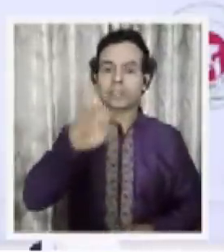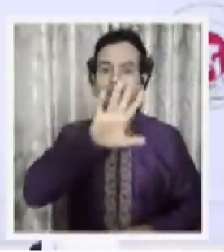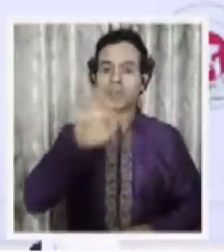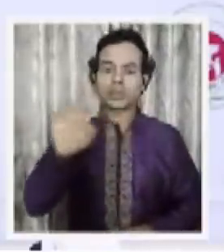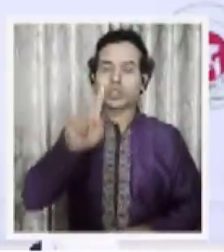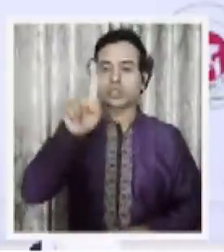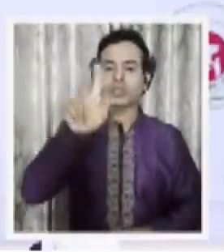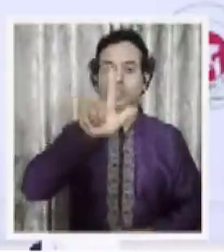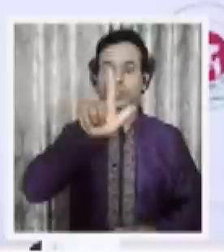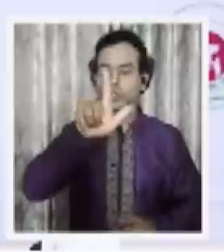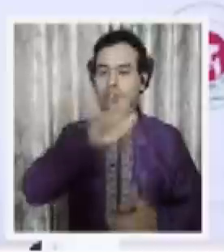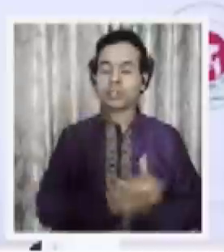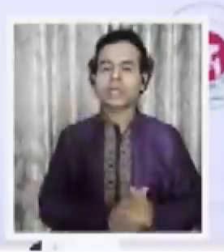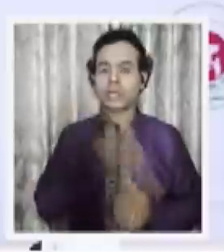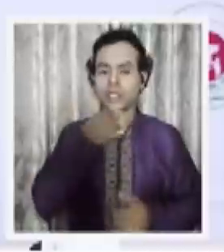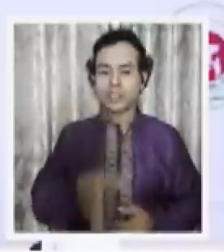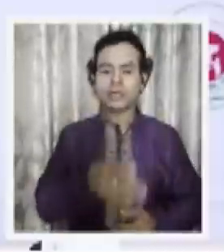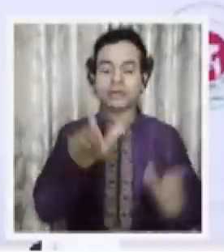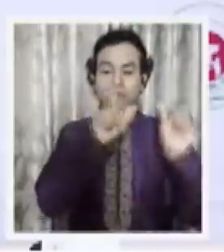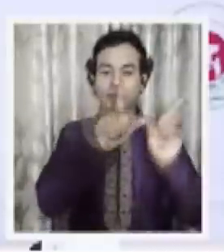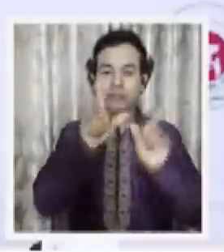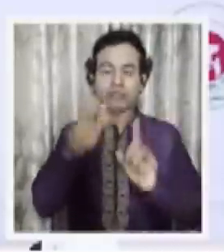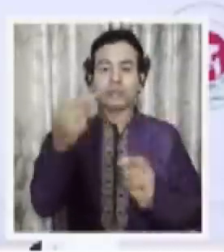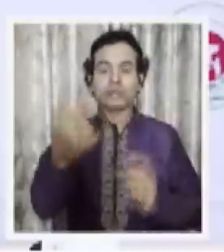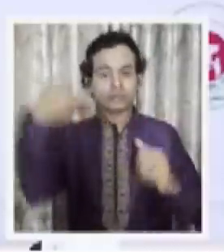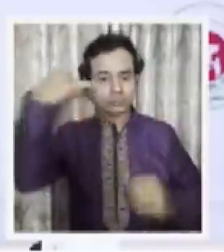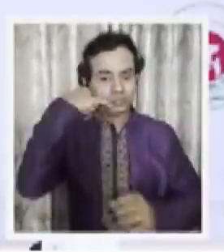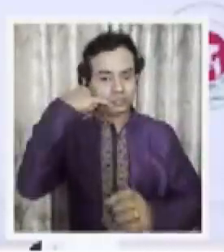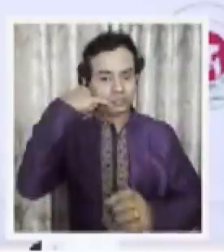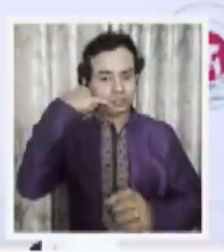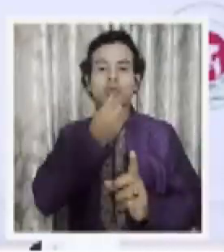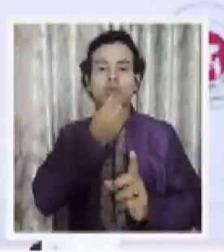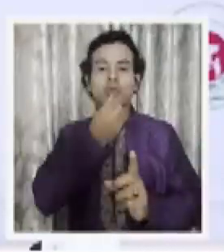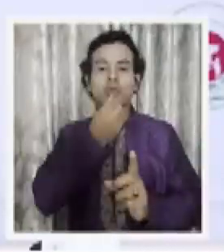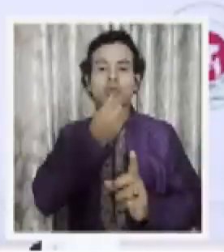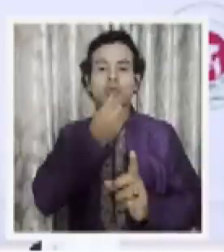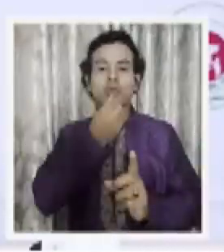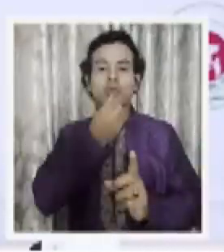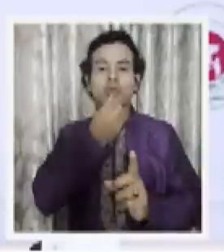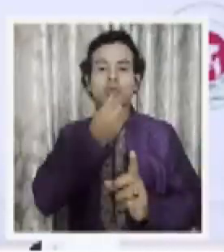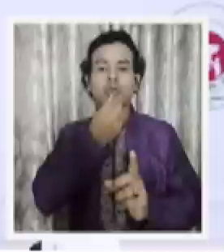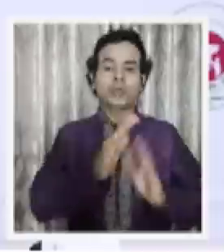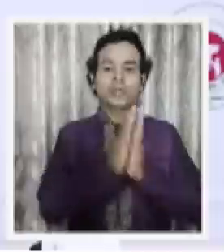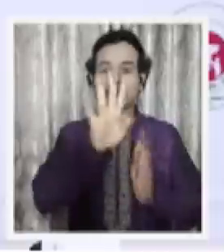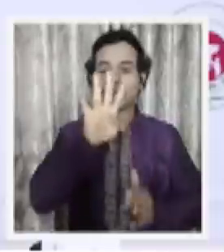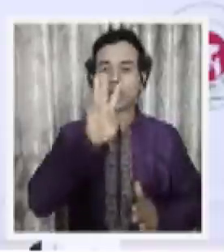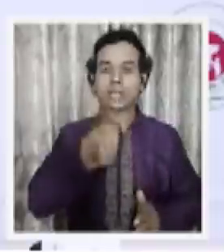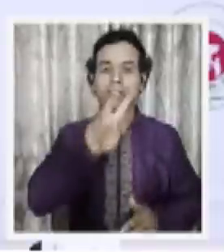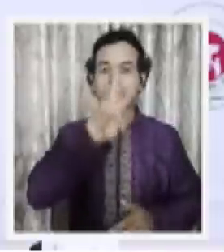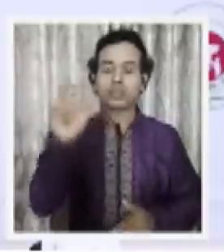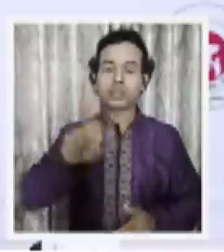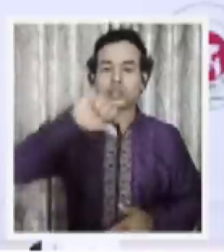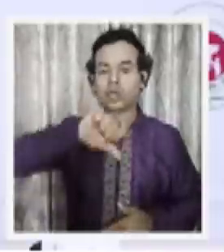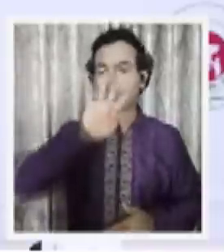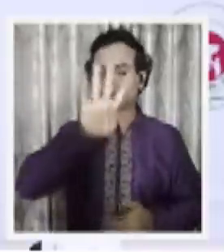টেলিমেডিসিন সেবা, 24 ঘন্টায় COVID-19 টেলিমেডিসিনের মাধ্যমে স্বাস্থ্যসেবা গ্রহণ করেছেন 4,294 জন এবং এ